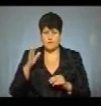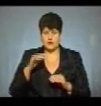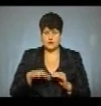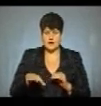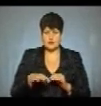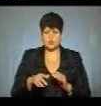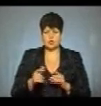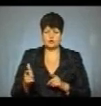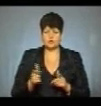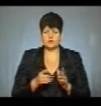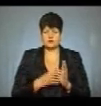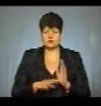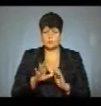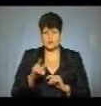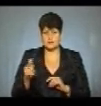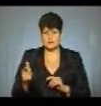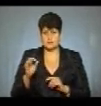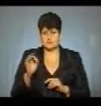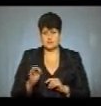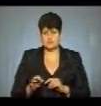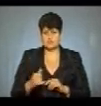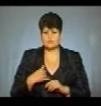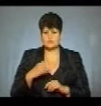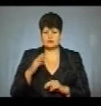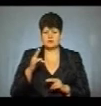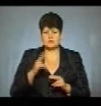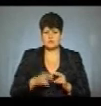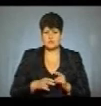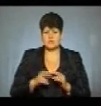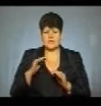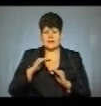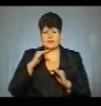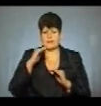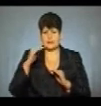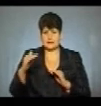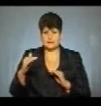на 95%. У нас буде завершена і накрита